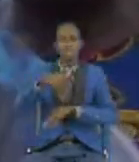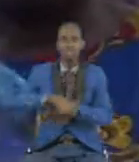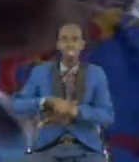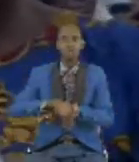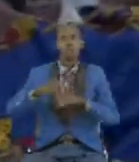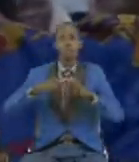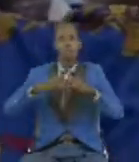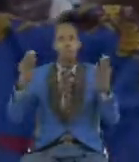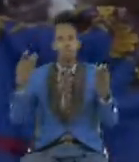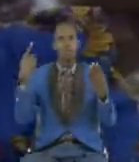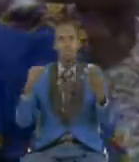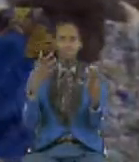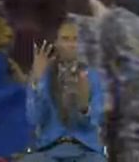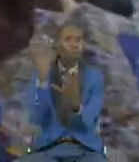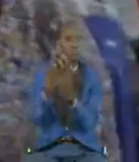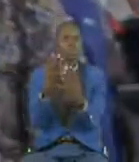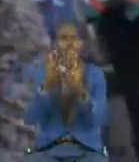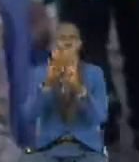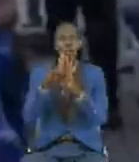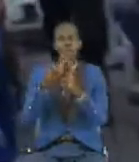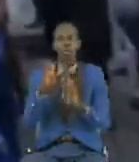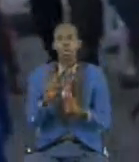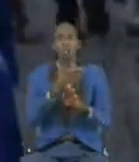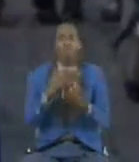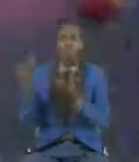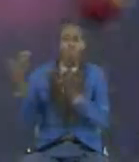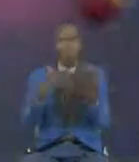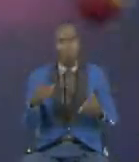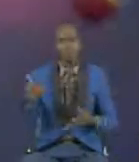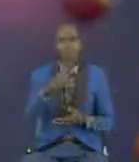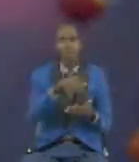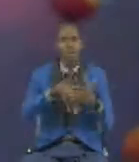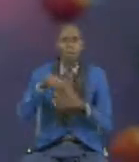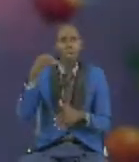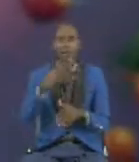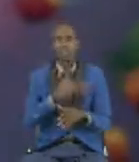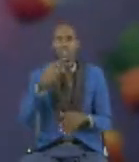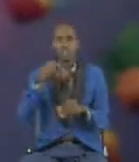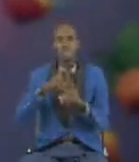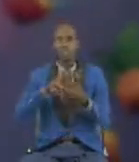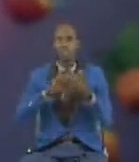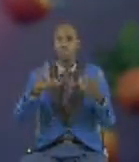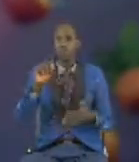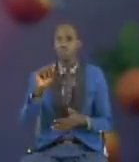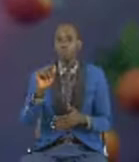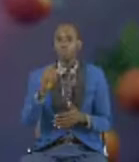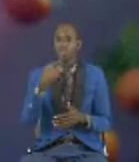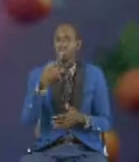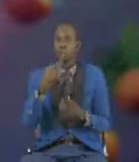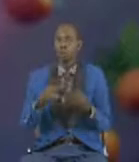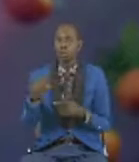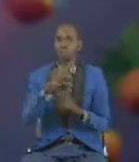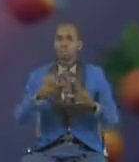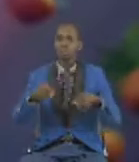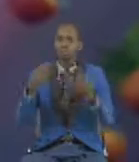mais un ange du Seigneur a ouvert pendant la nuit les portes de la prison, les fit sortir et leur dit, verset 20, allez,